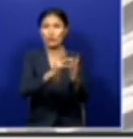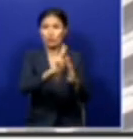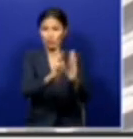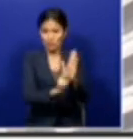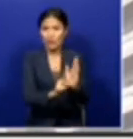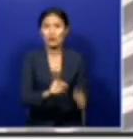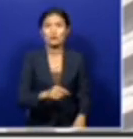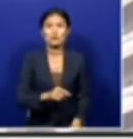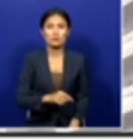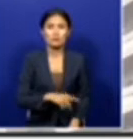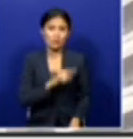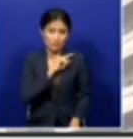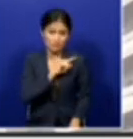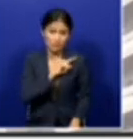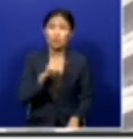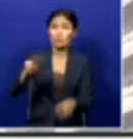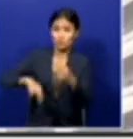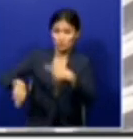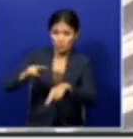ำกับดูแล